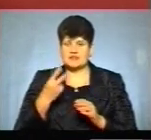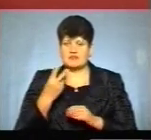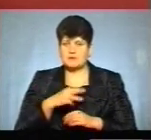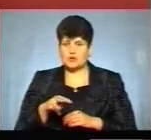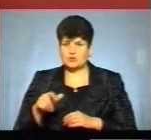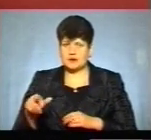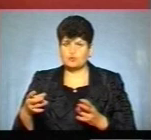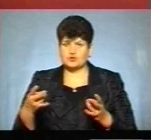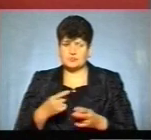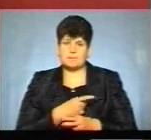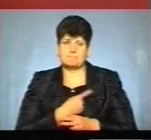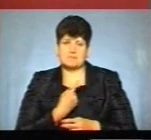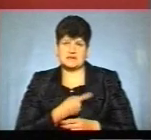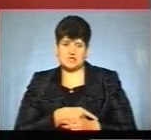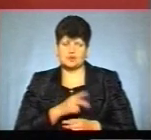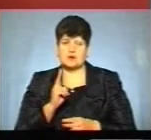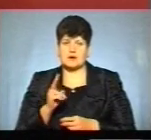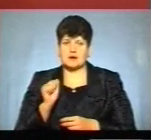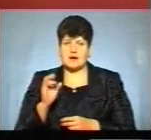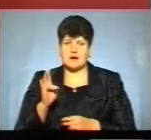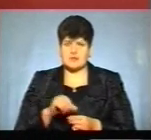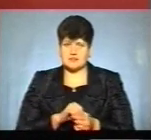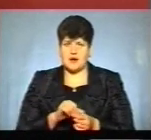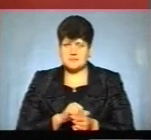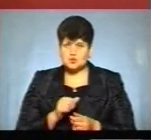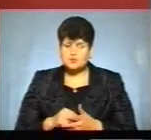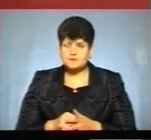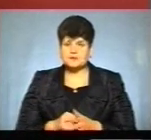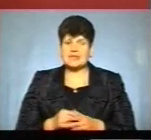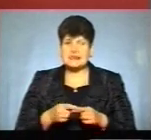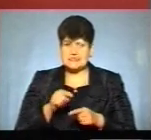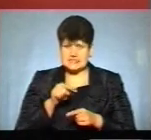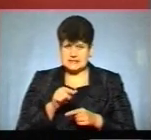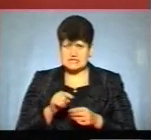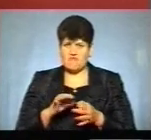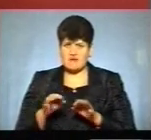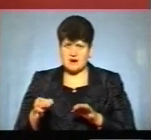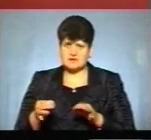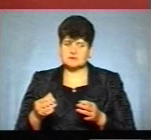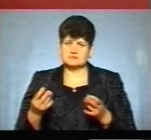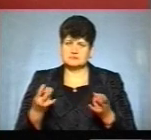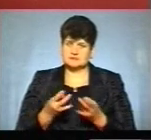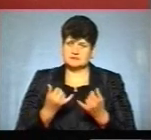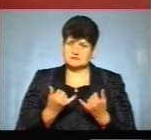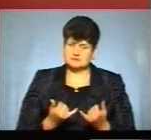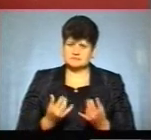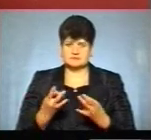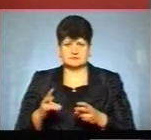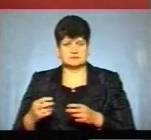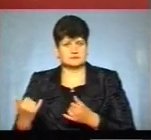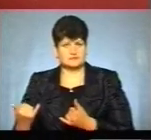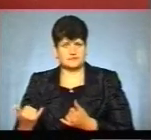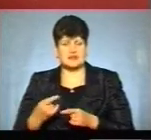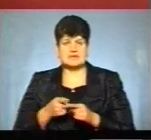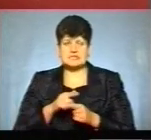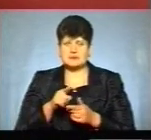Україні потребують медичного канабісу. Тому оця фраза про те, чи на часі, чи не на часі, це питання.